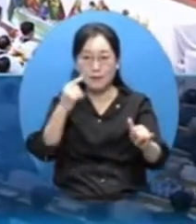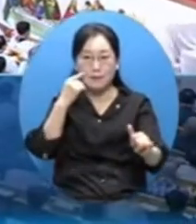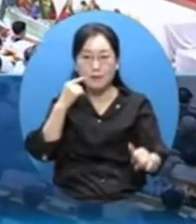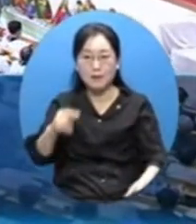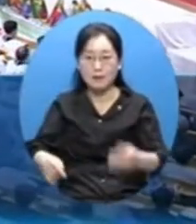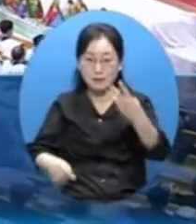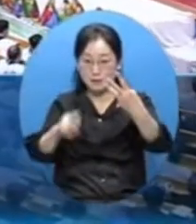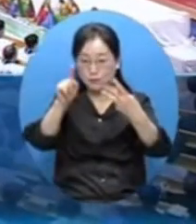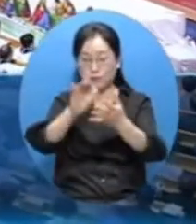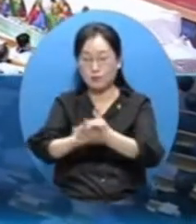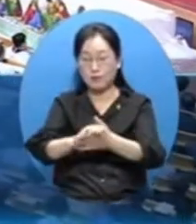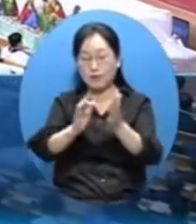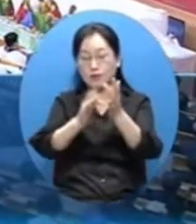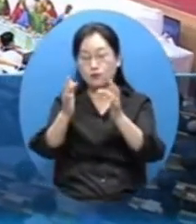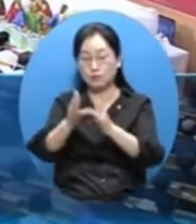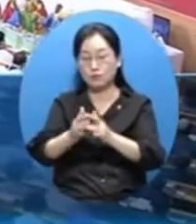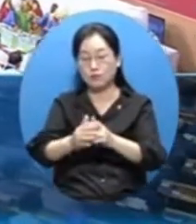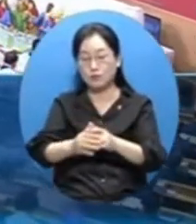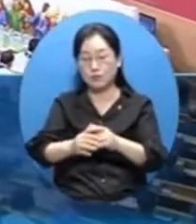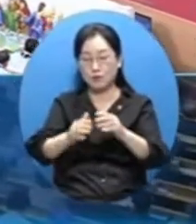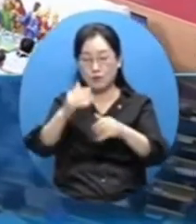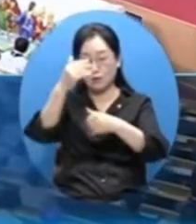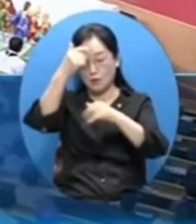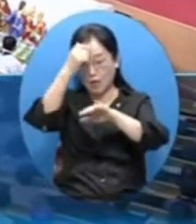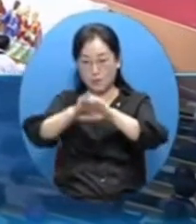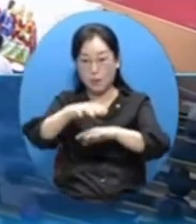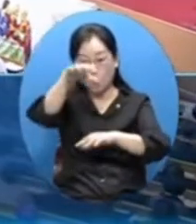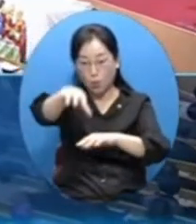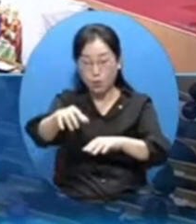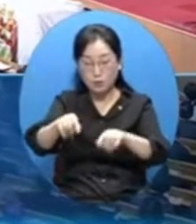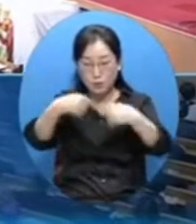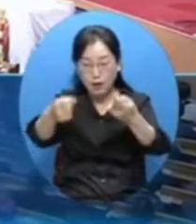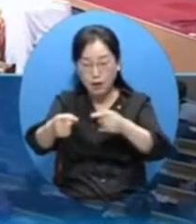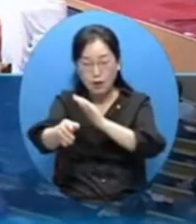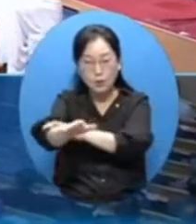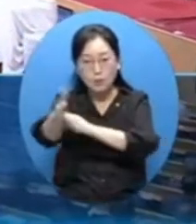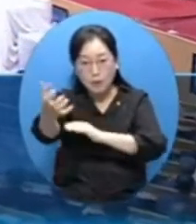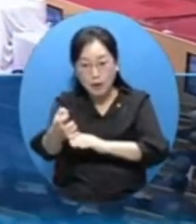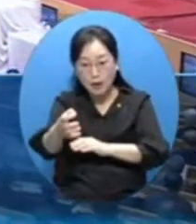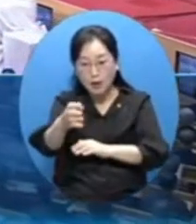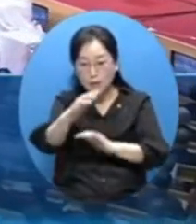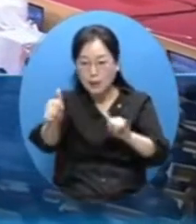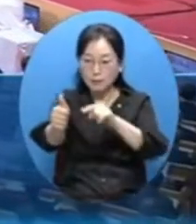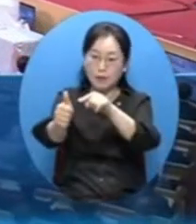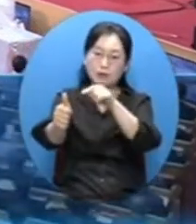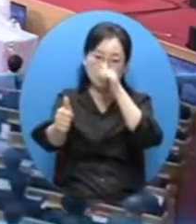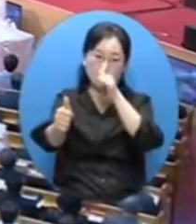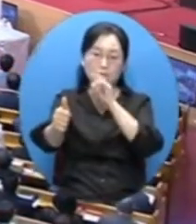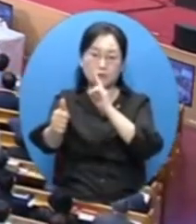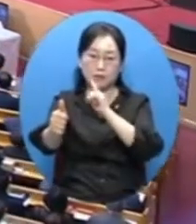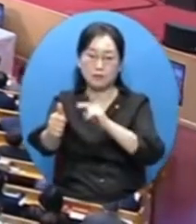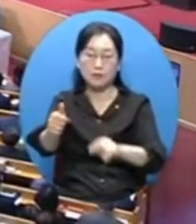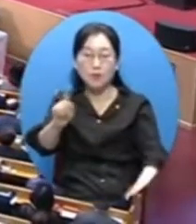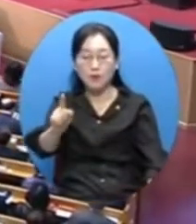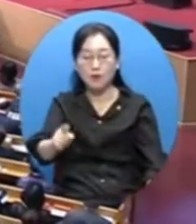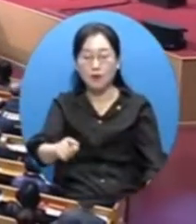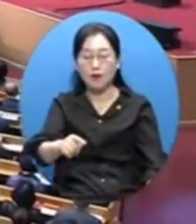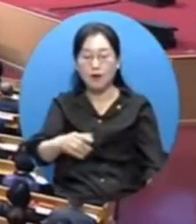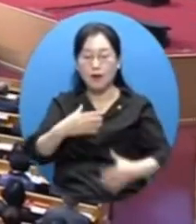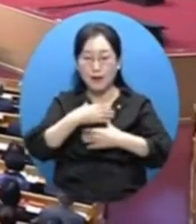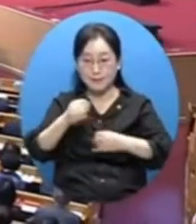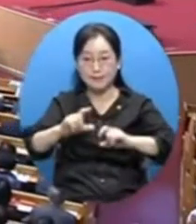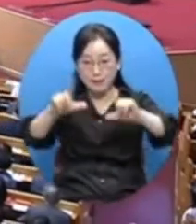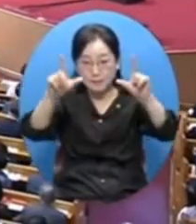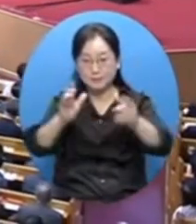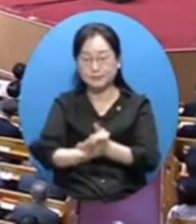다시 회당에 들어가시니 한쪽 손 마른 사람이 거기 있는지라 성경은 말씀합니다. 이 안식일에 예수님께서 회당에서